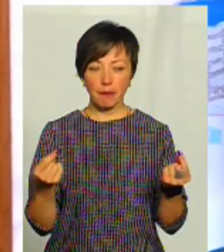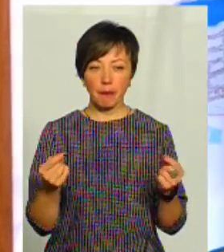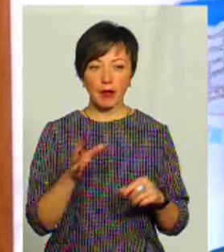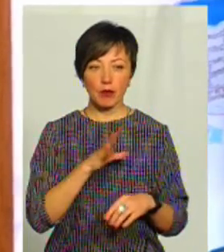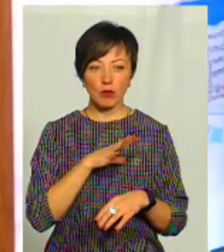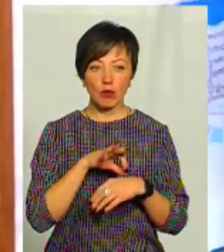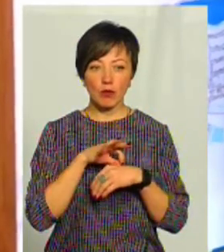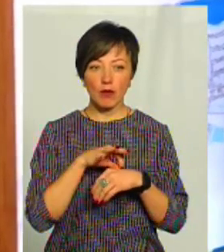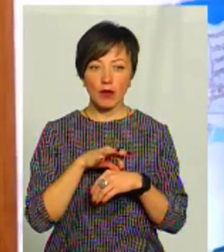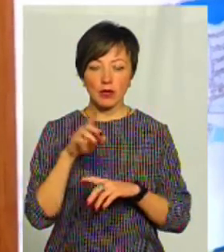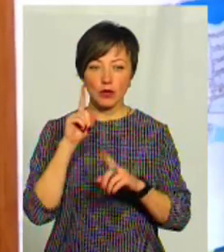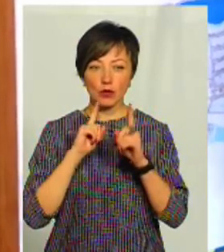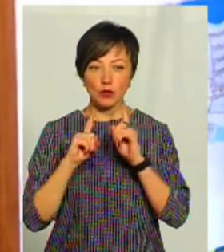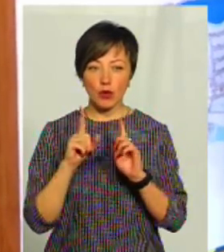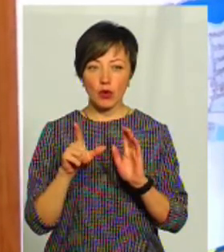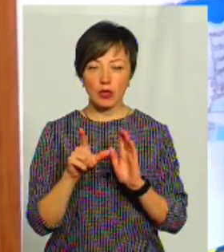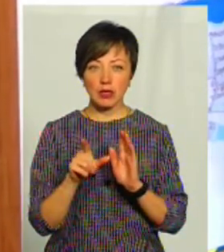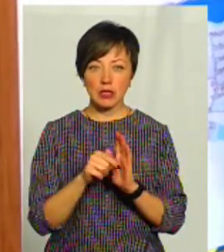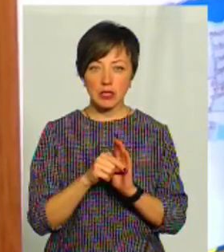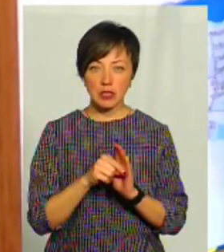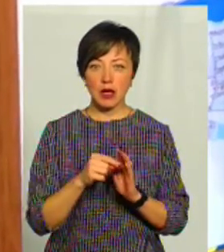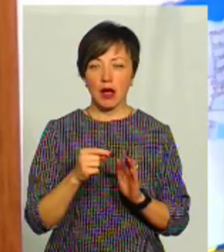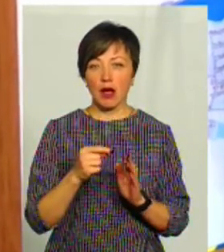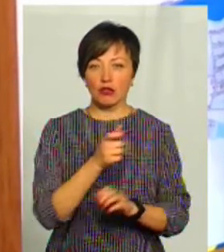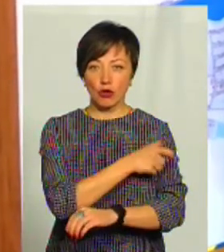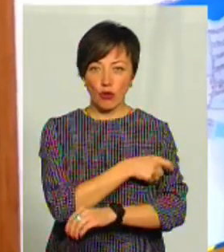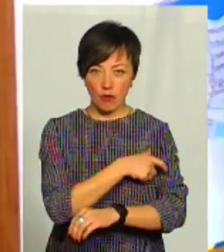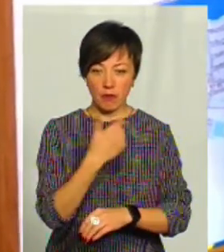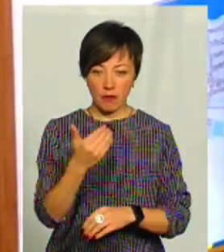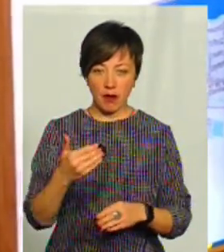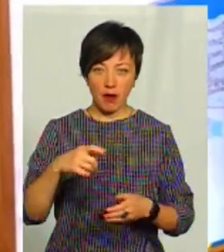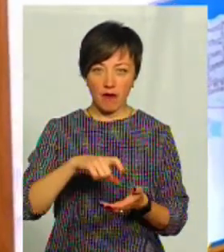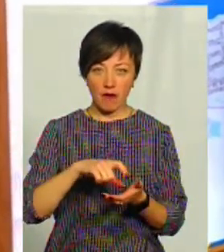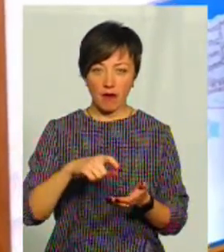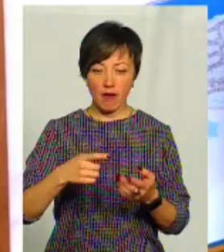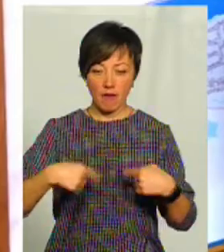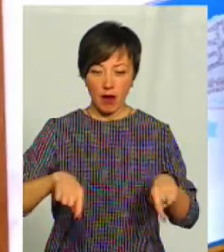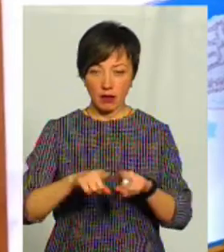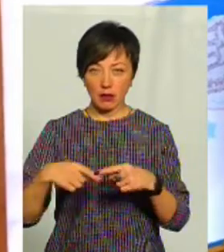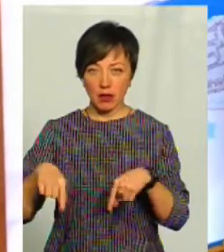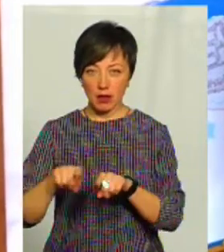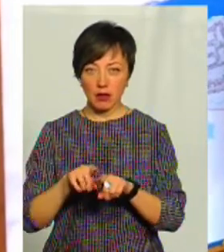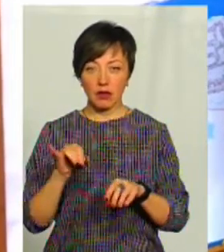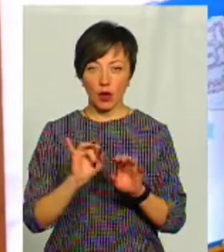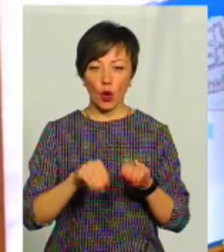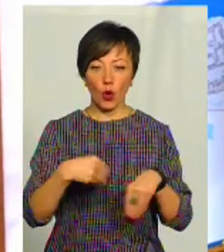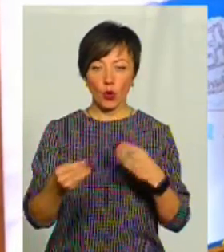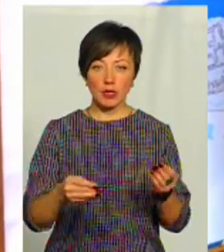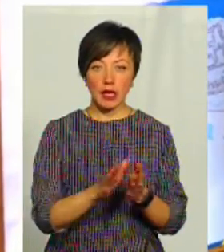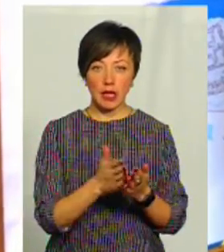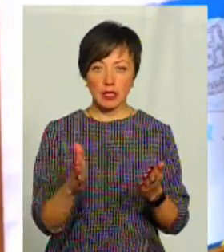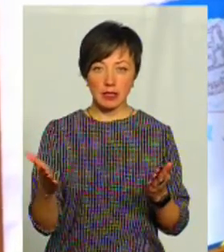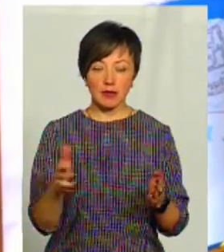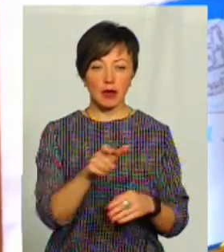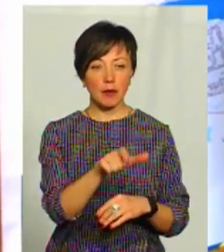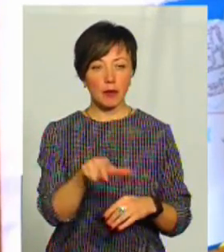було проведено збори з квартальними, а також силами працівників спецкомунтрансу було роздано листівки